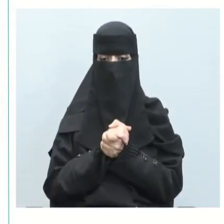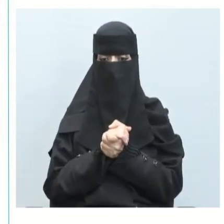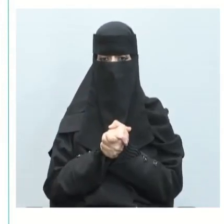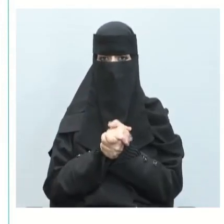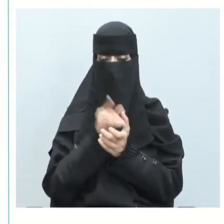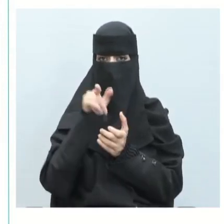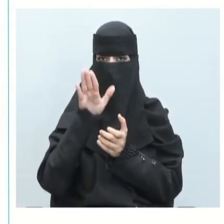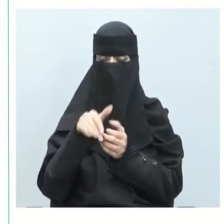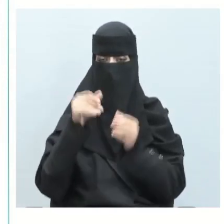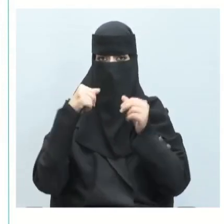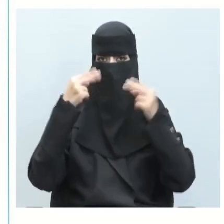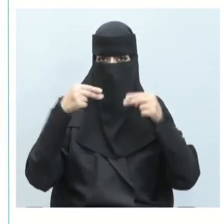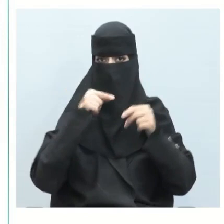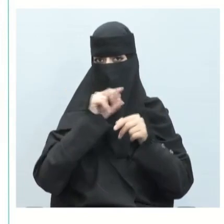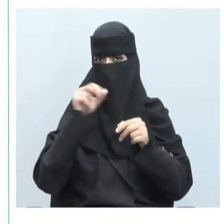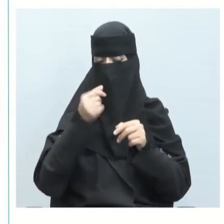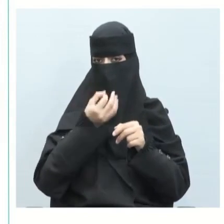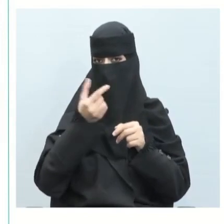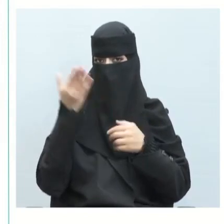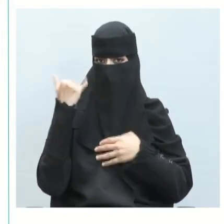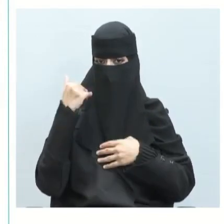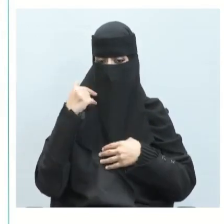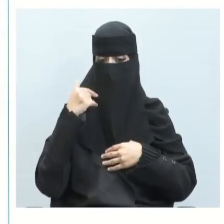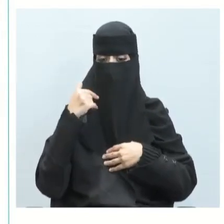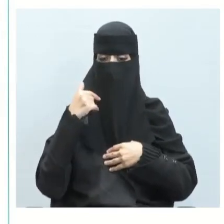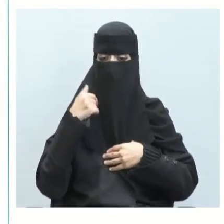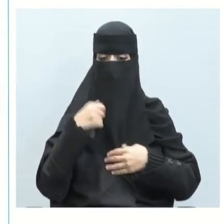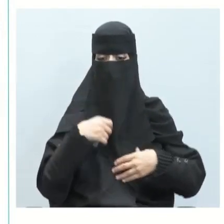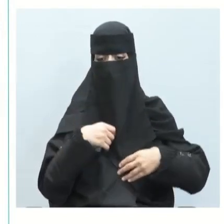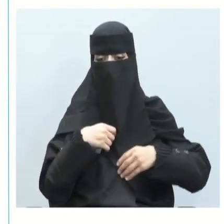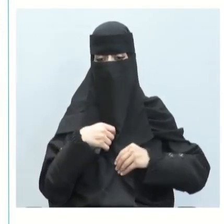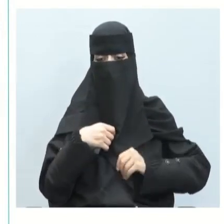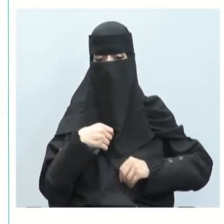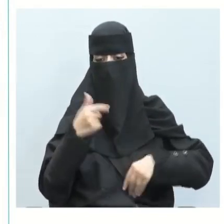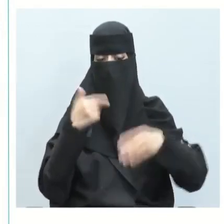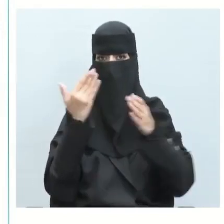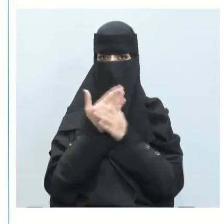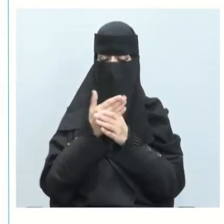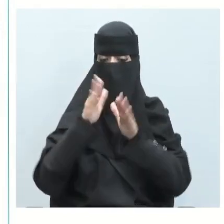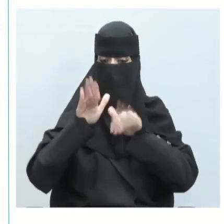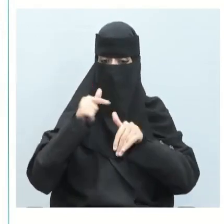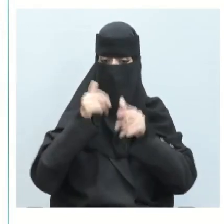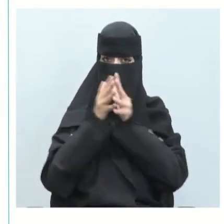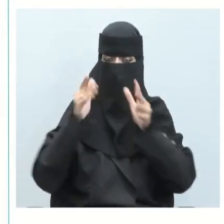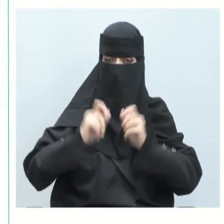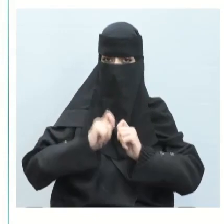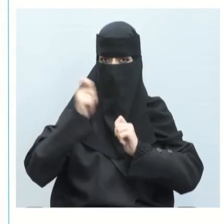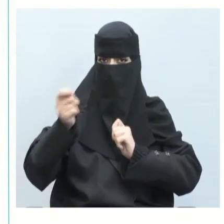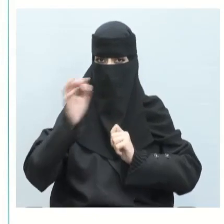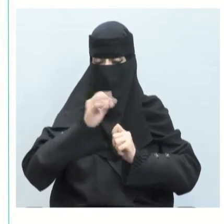وهذا ايضا بالمناسبه ذكرناه سابقا في الدروس السابقه اسباب تجعل تعظيم الايرادات